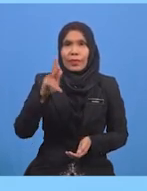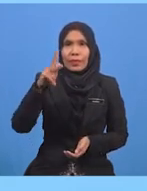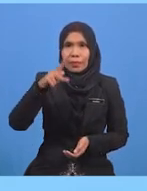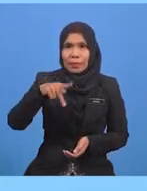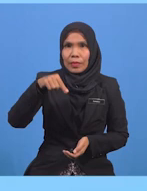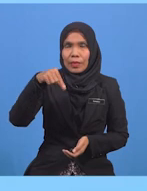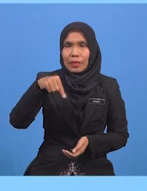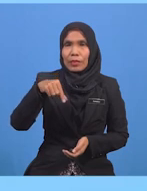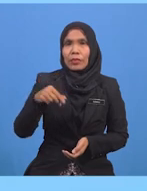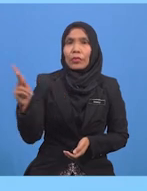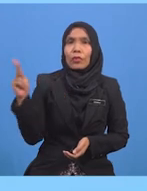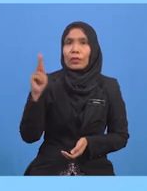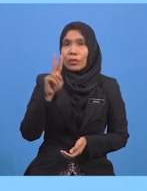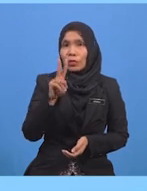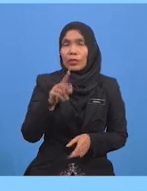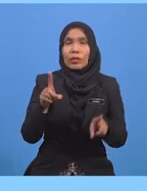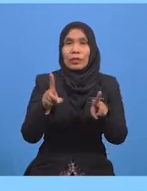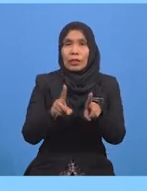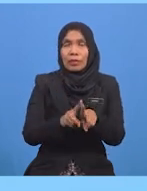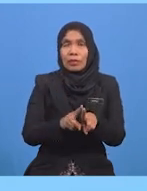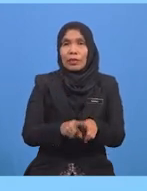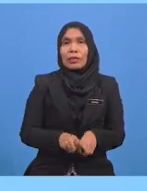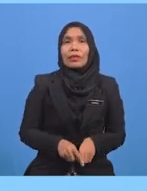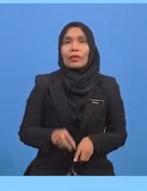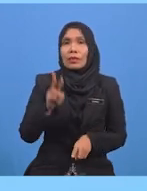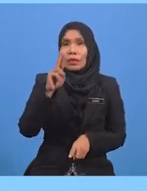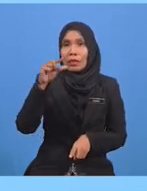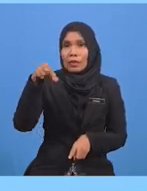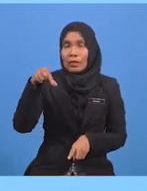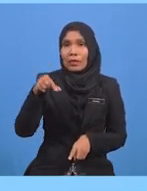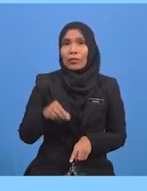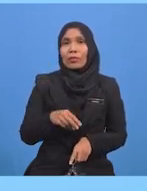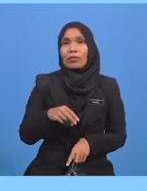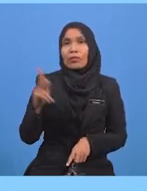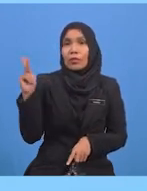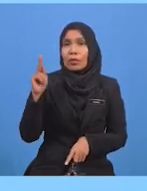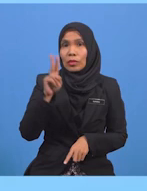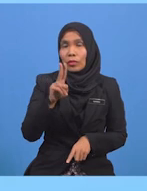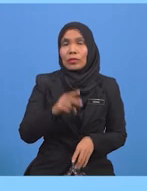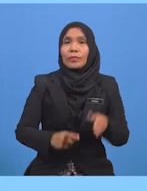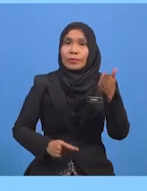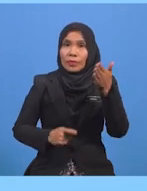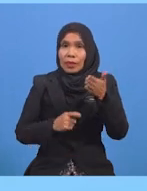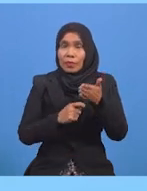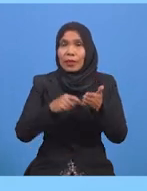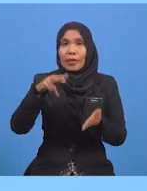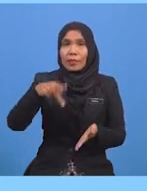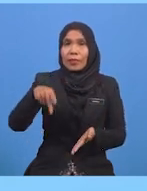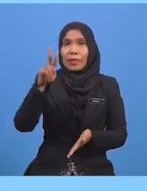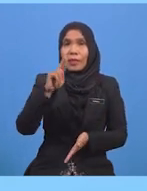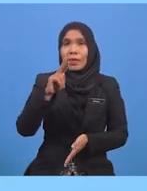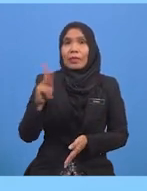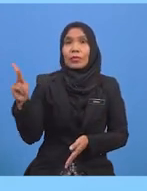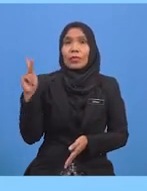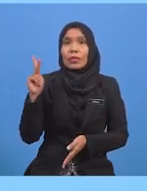2 sama dengan RQ kuasa 2 tambah PR kuasa